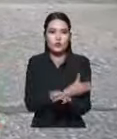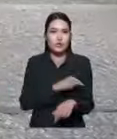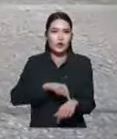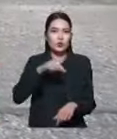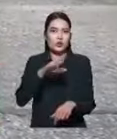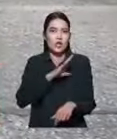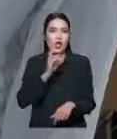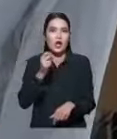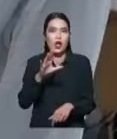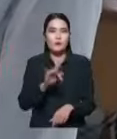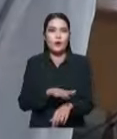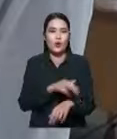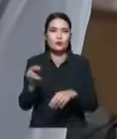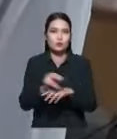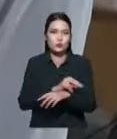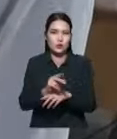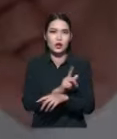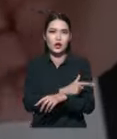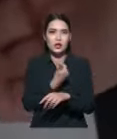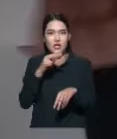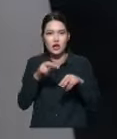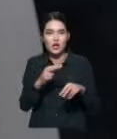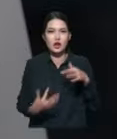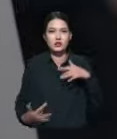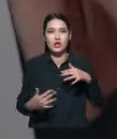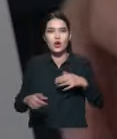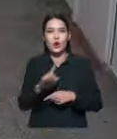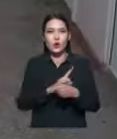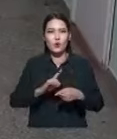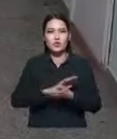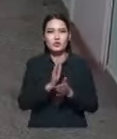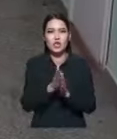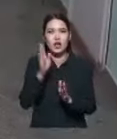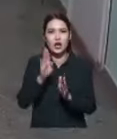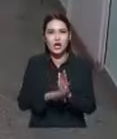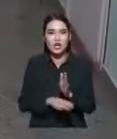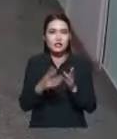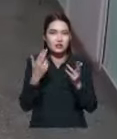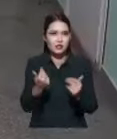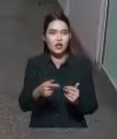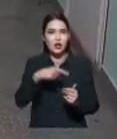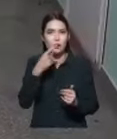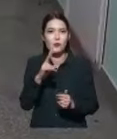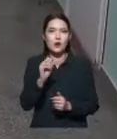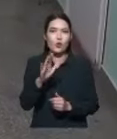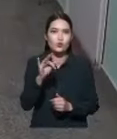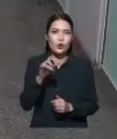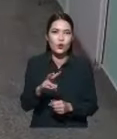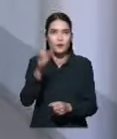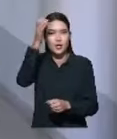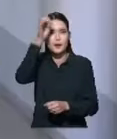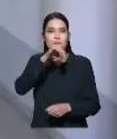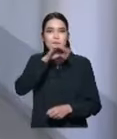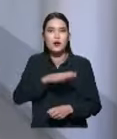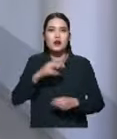Аймекен әлі ауруханада жатыр, дәрігерлер оның ағзасында өзгерістер болып, жағдайы нашарлағанын жасырмайды. Енді консилиум жасап, білікті мамандардың